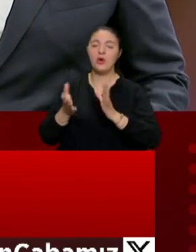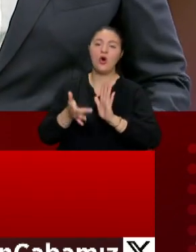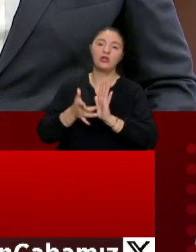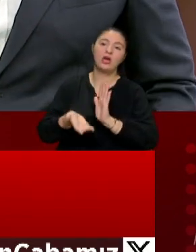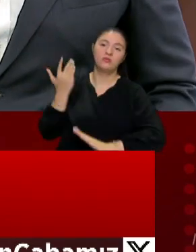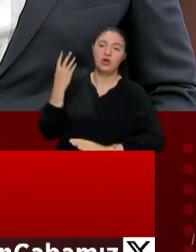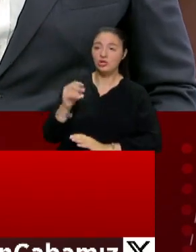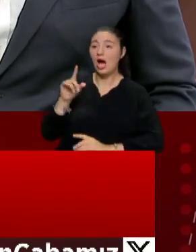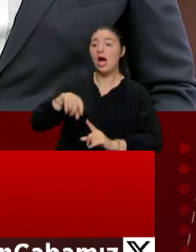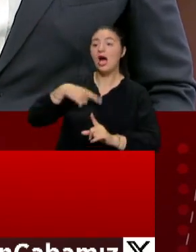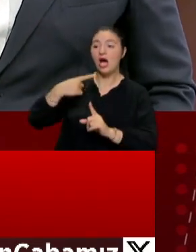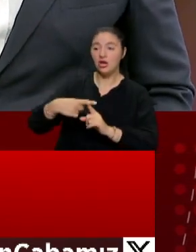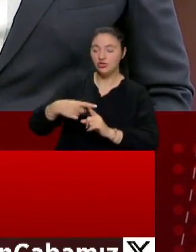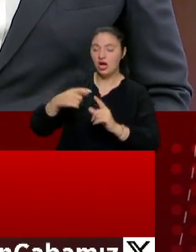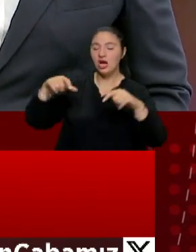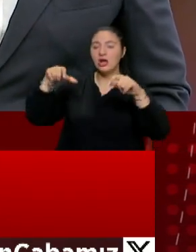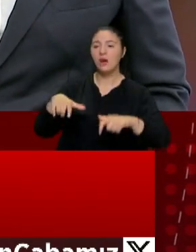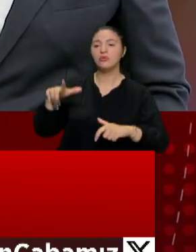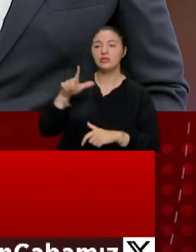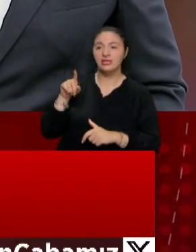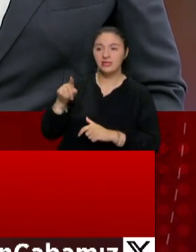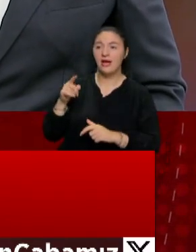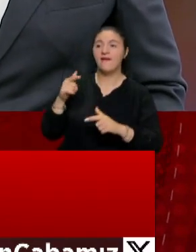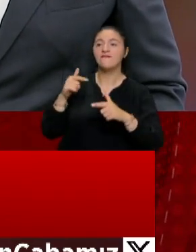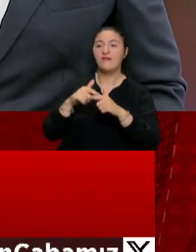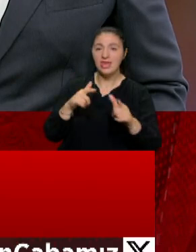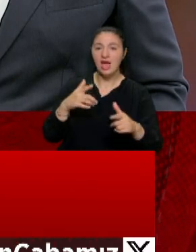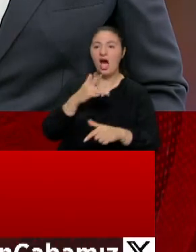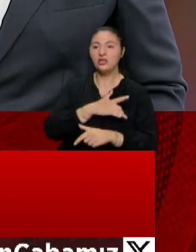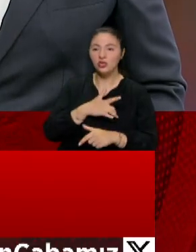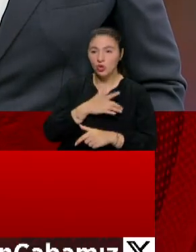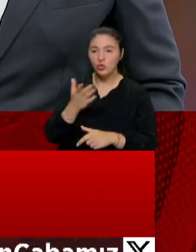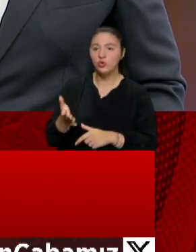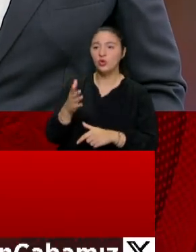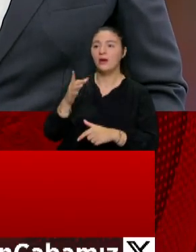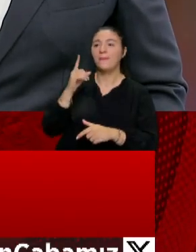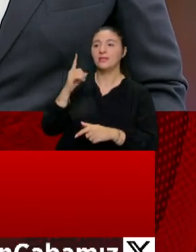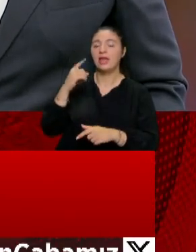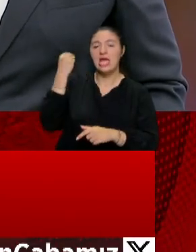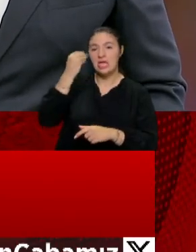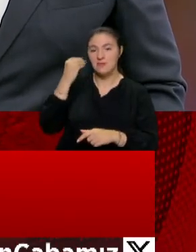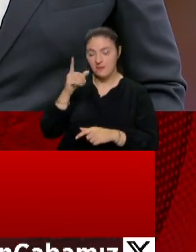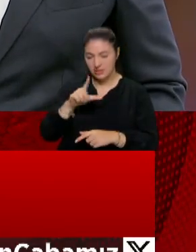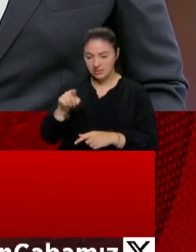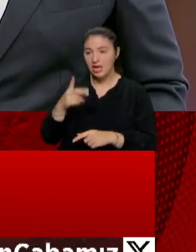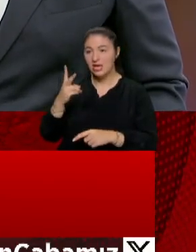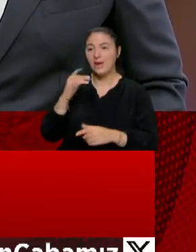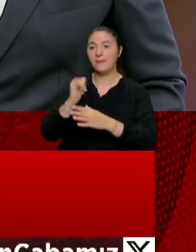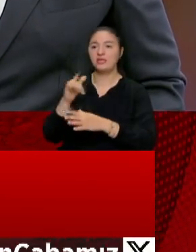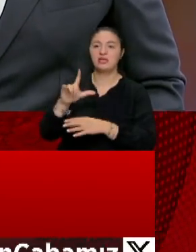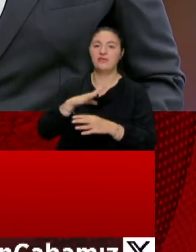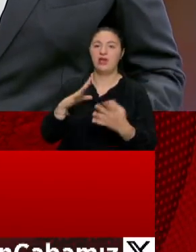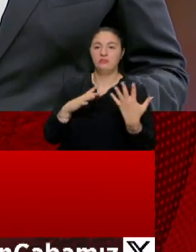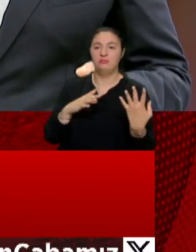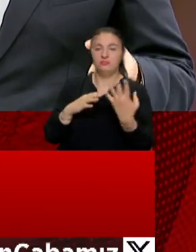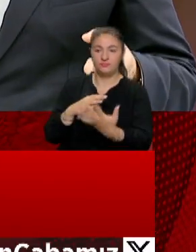kalkmış olacak Ayrıca Kampüs ise de fen lisesi Anadolu Lisesi bir tane imam hatip lisesi 2 tane meslek lisesi